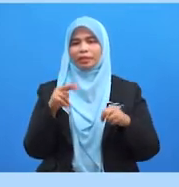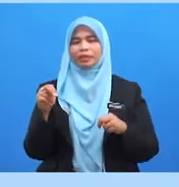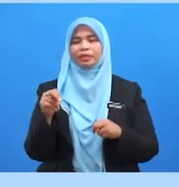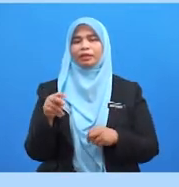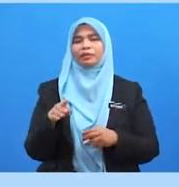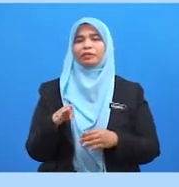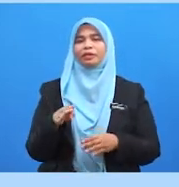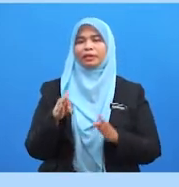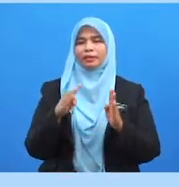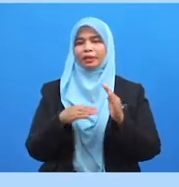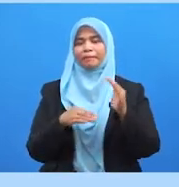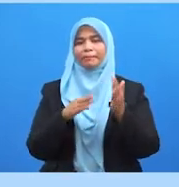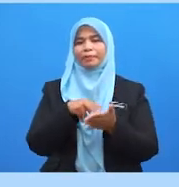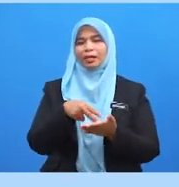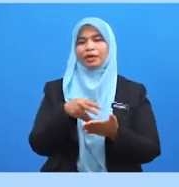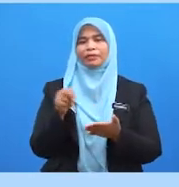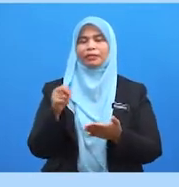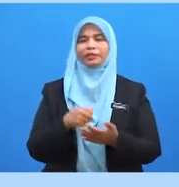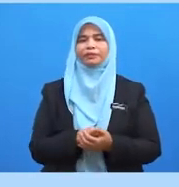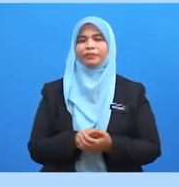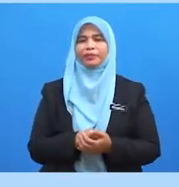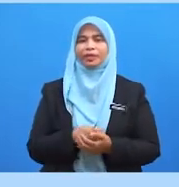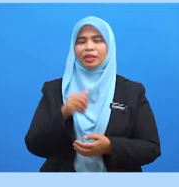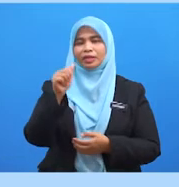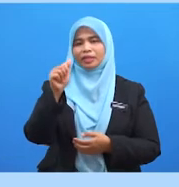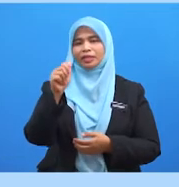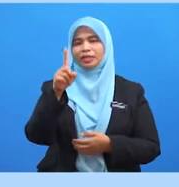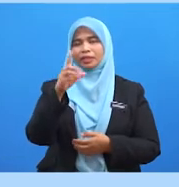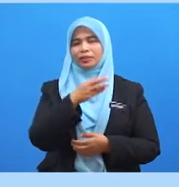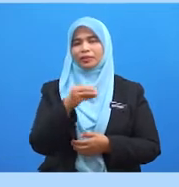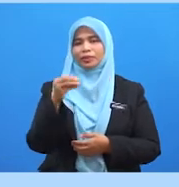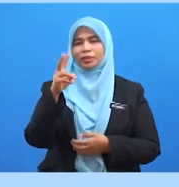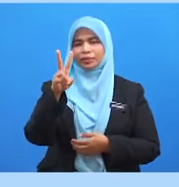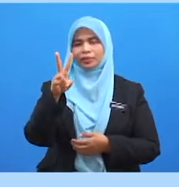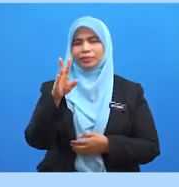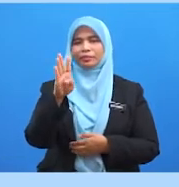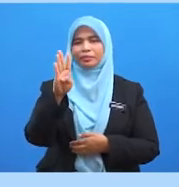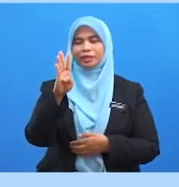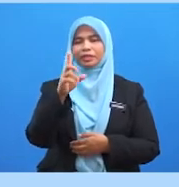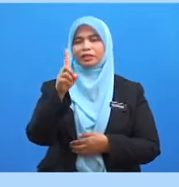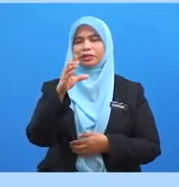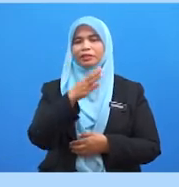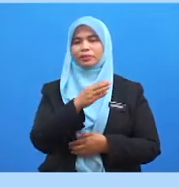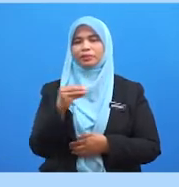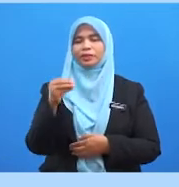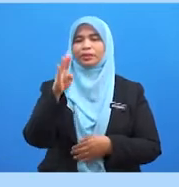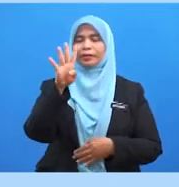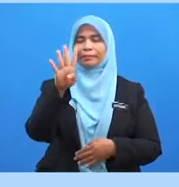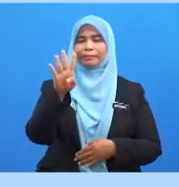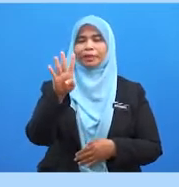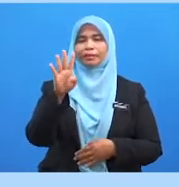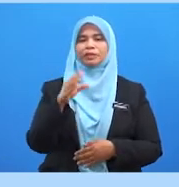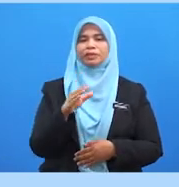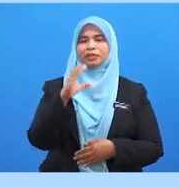4. Pelan bangunan. A. 1 dan 2, B. 1 dan